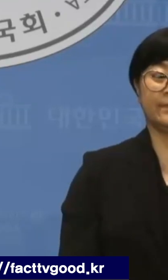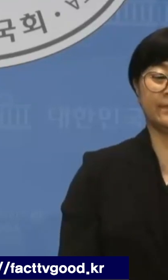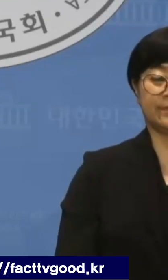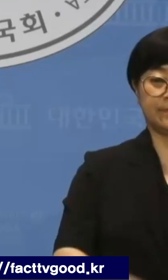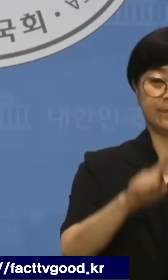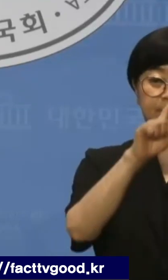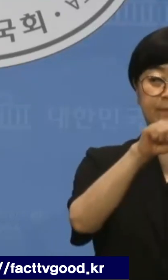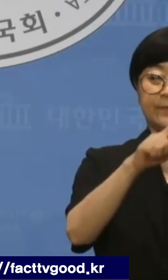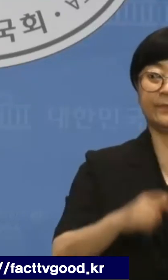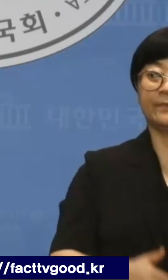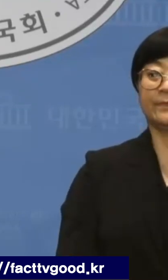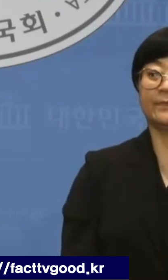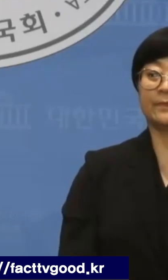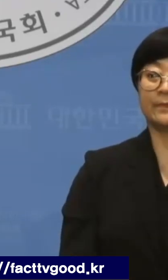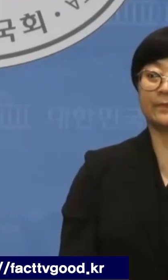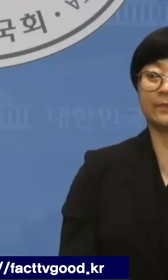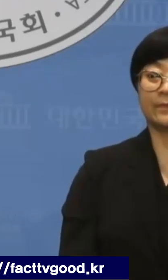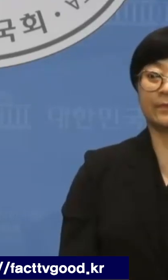두 번째입니다.